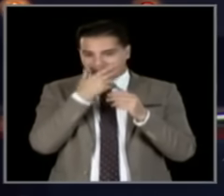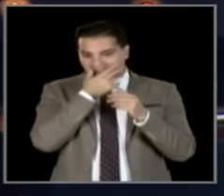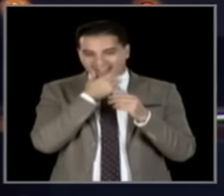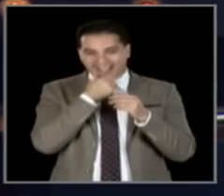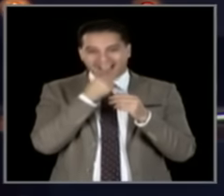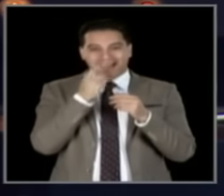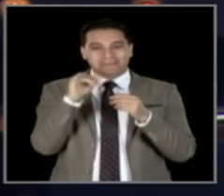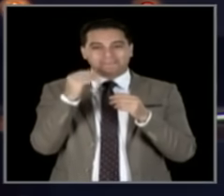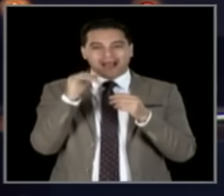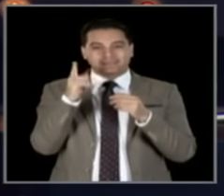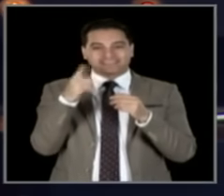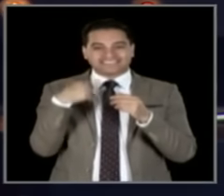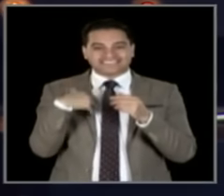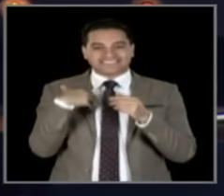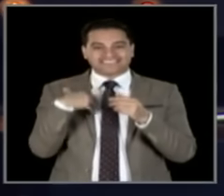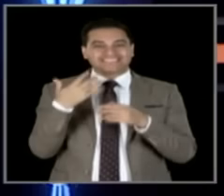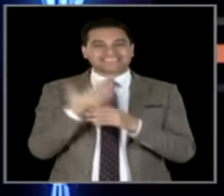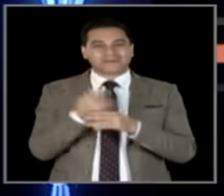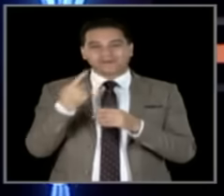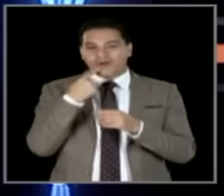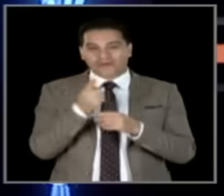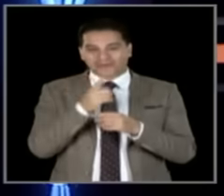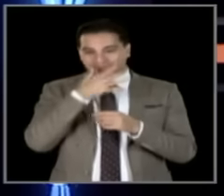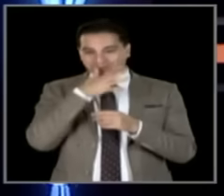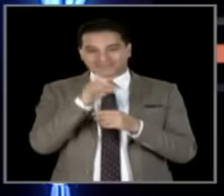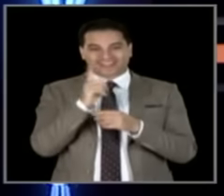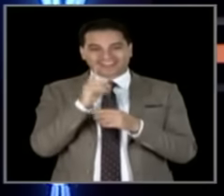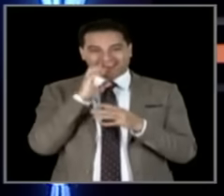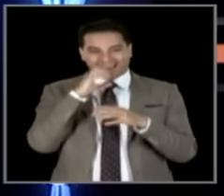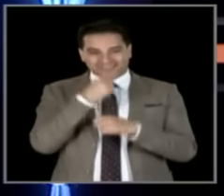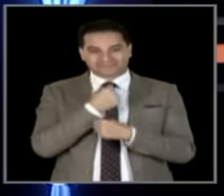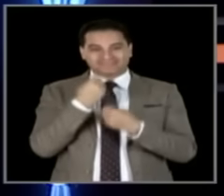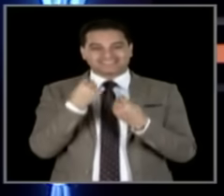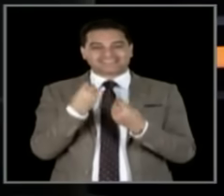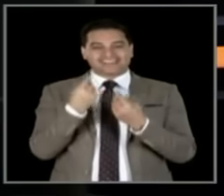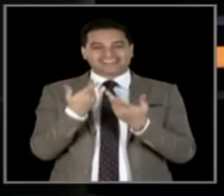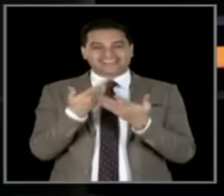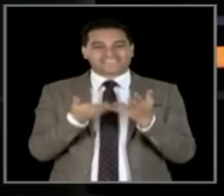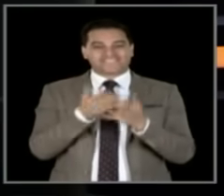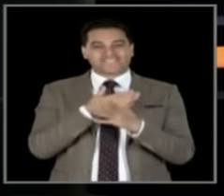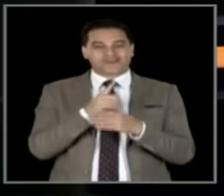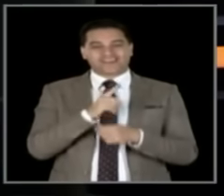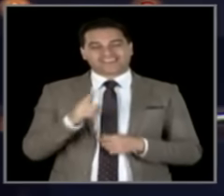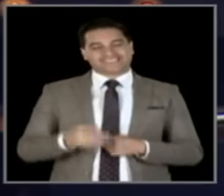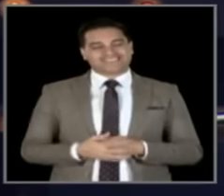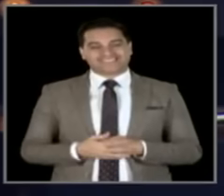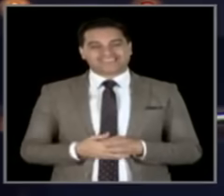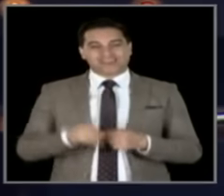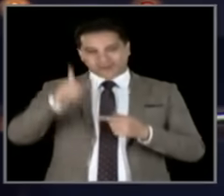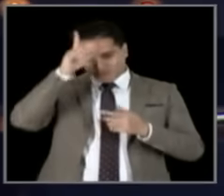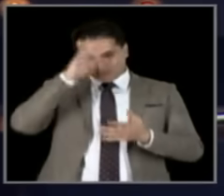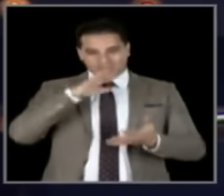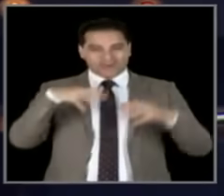بص محمد الغريب زعلان منك قوي، بتطلعي اسرارنا كده رهيب.